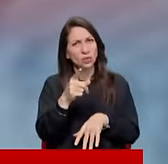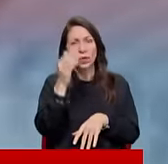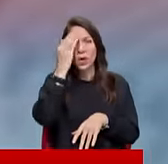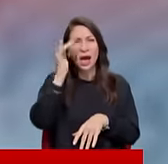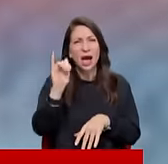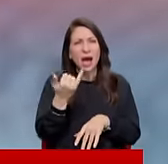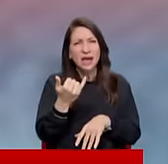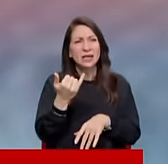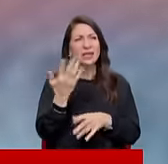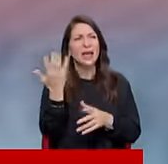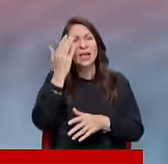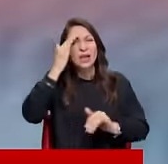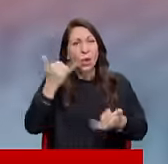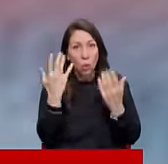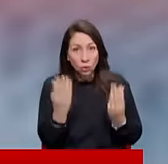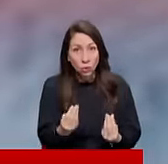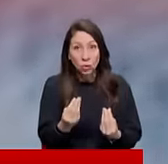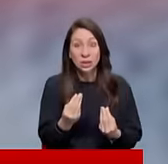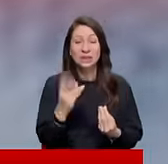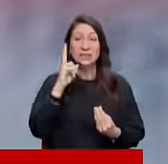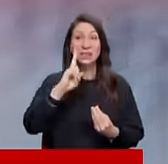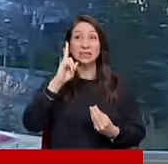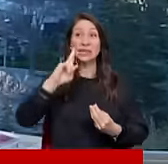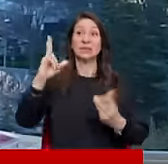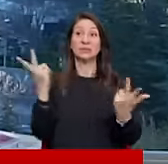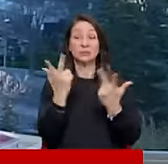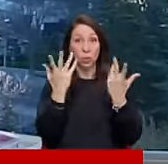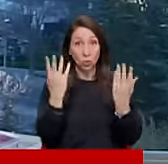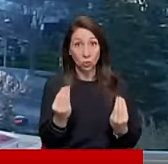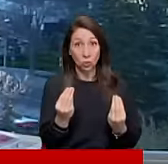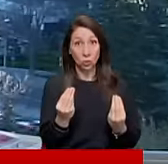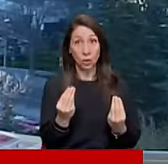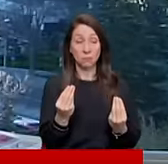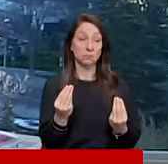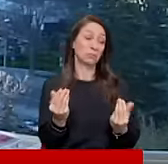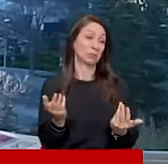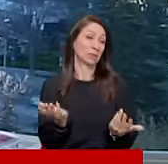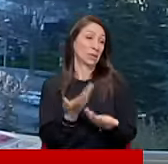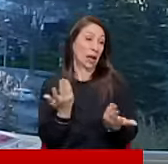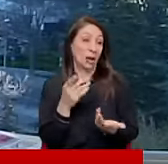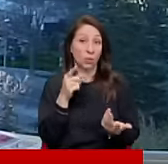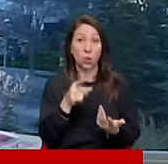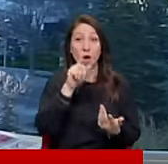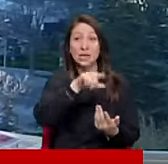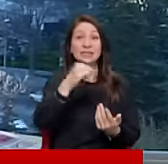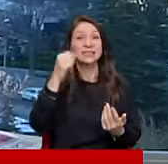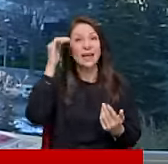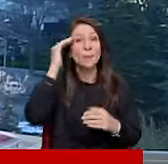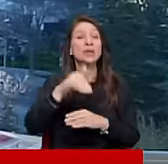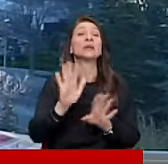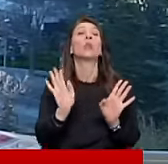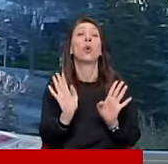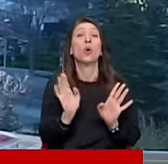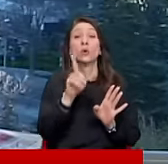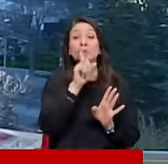yoksul daha da yoksul oldu, zengin daha da zengin oldu. Mesela bu hazineyi batırmamış